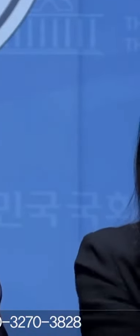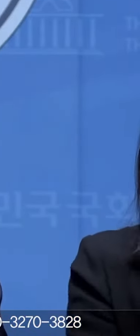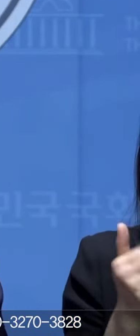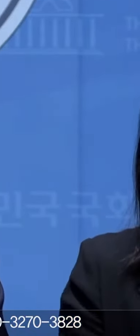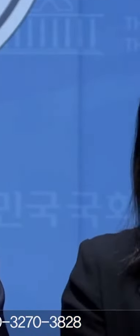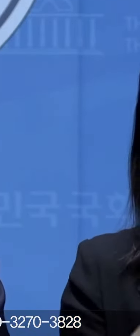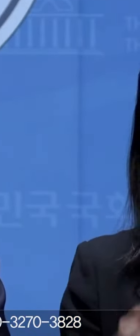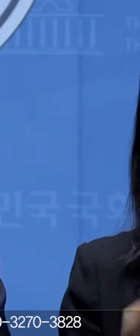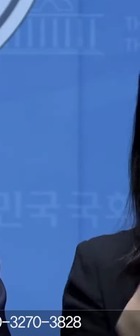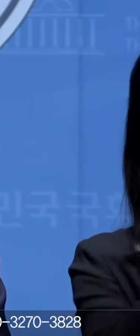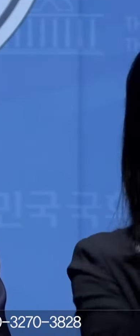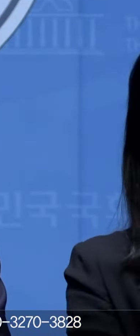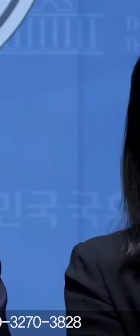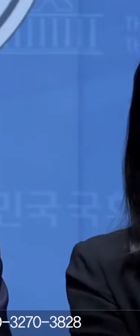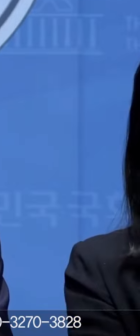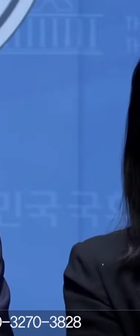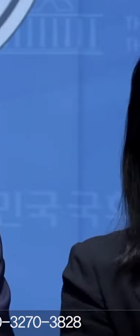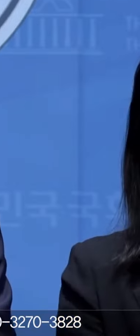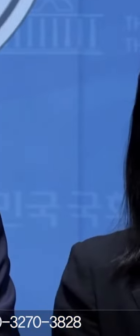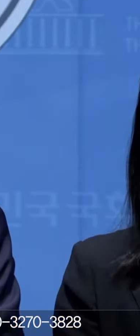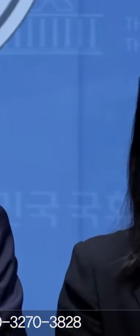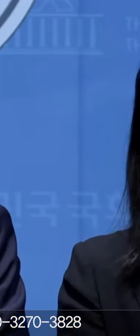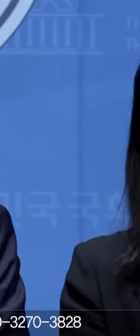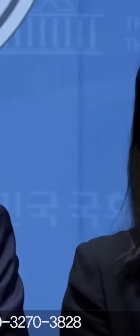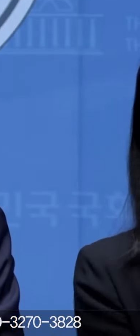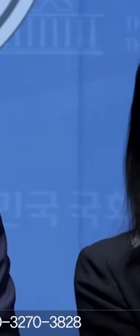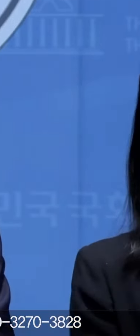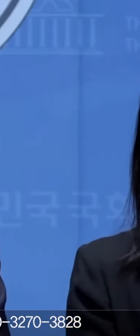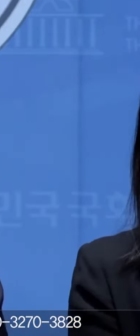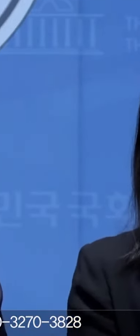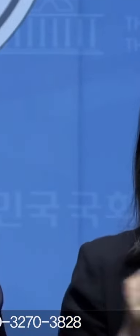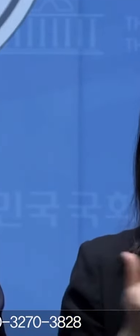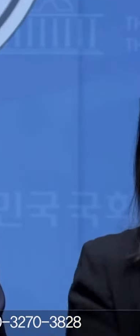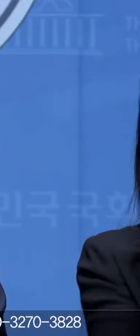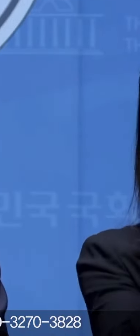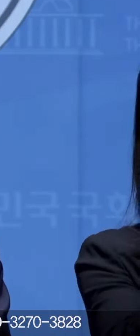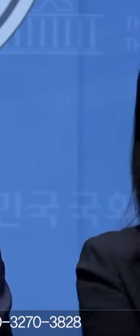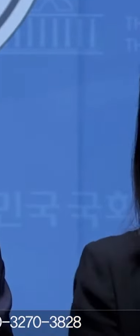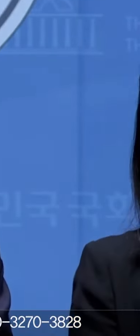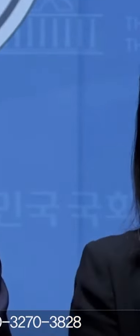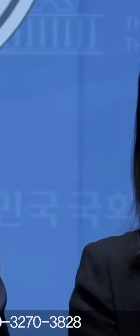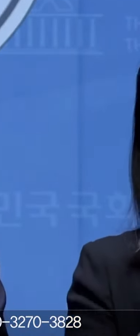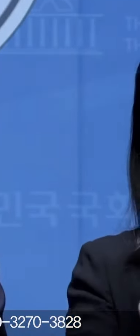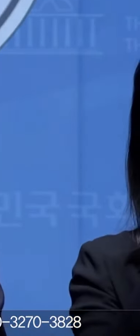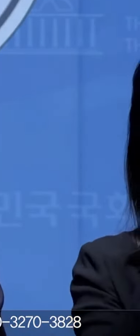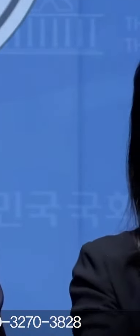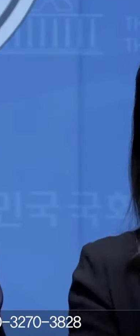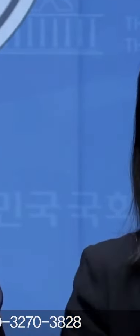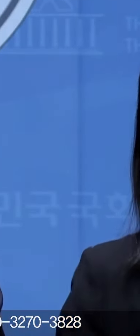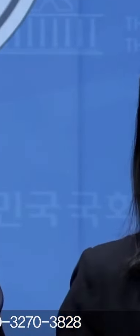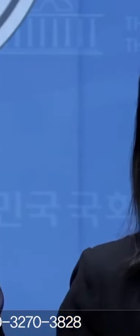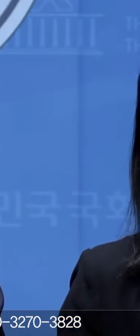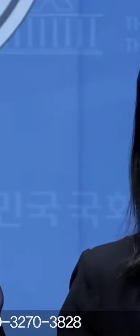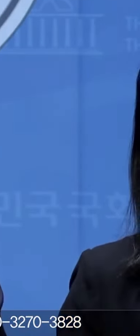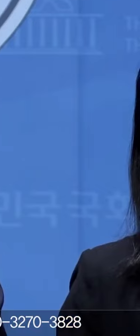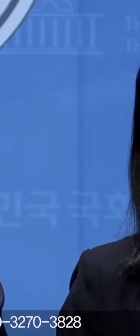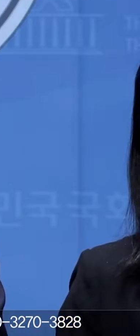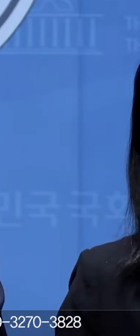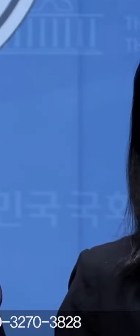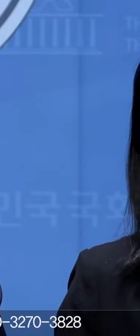윤성열 대통령에 이어 이제 국무위원들 국회 무시의 끝판을 보여주고